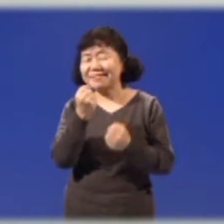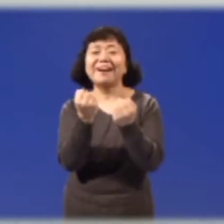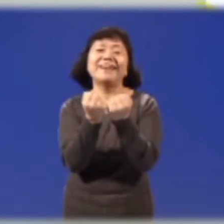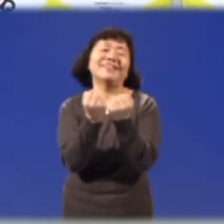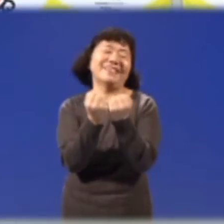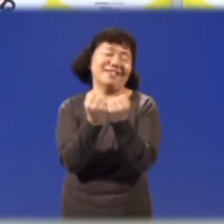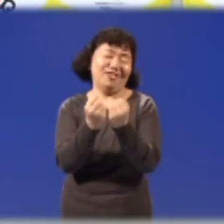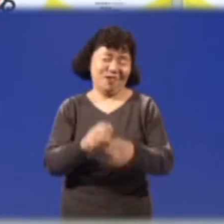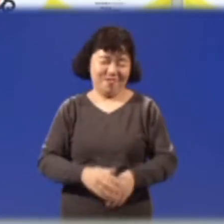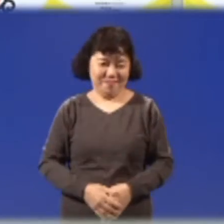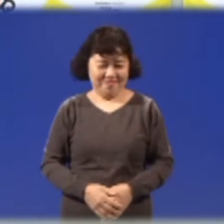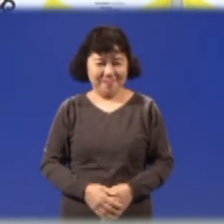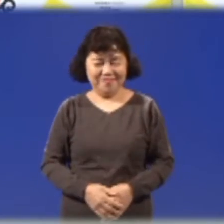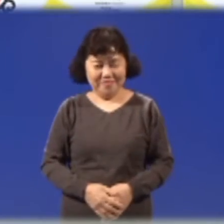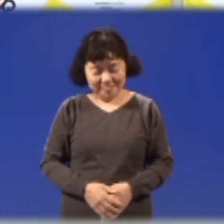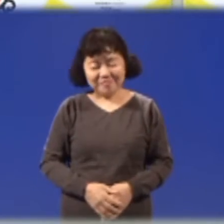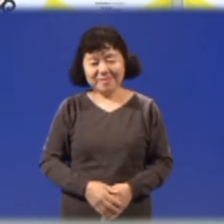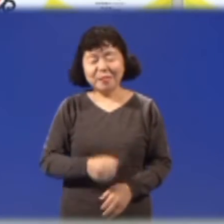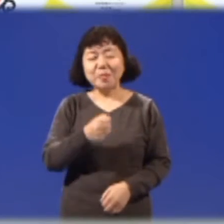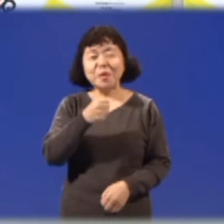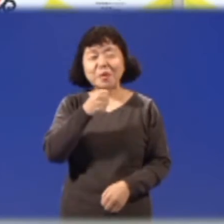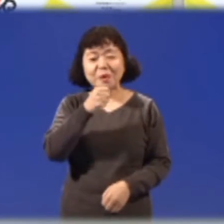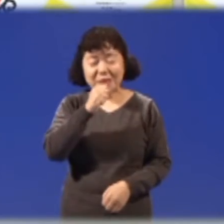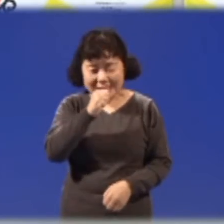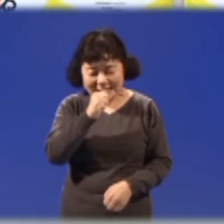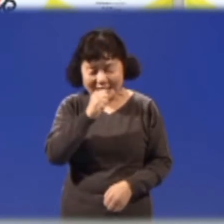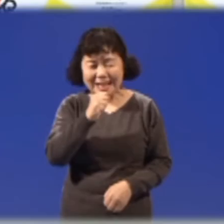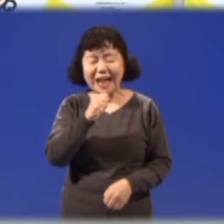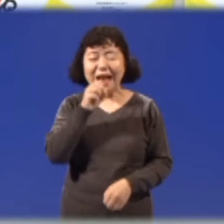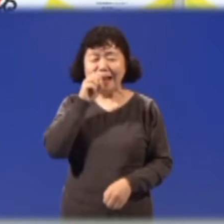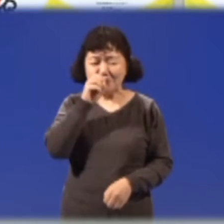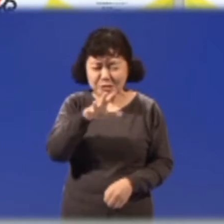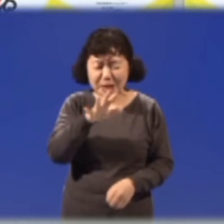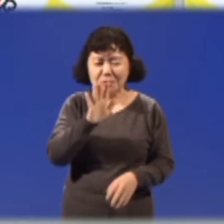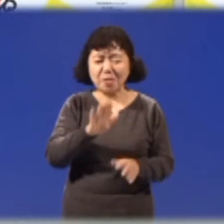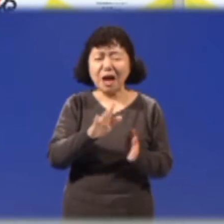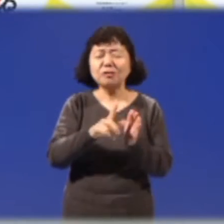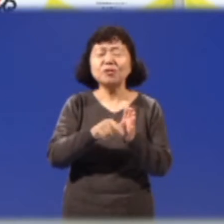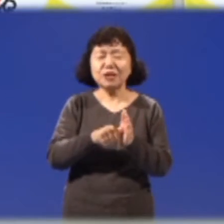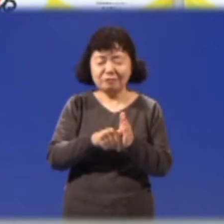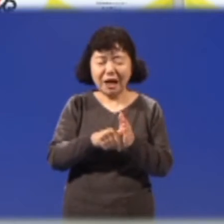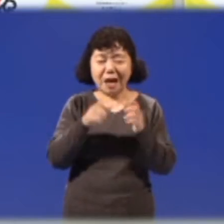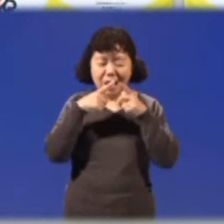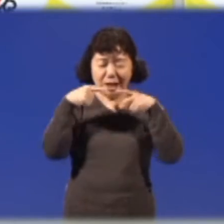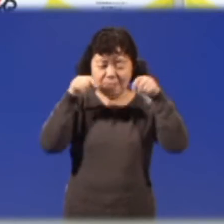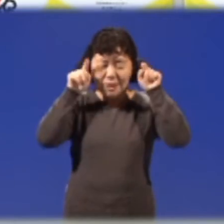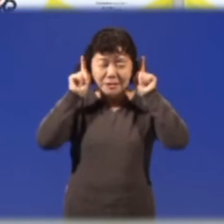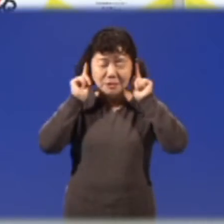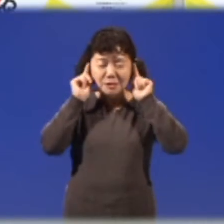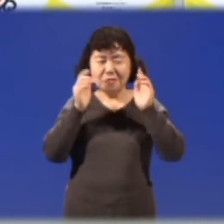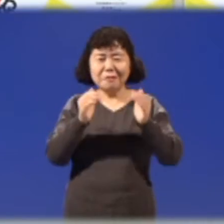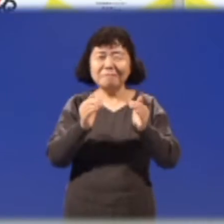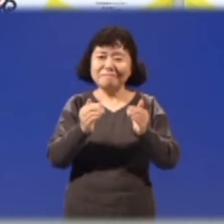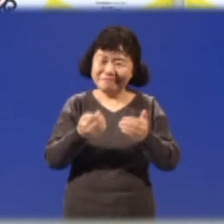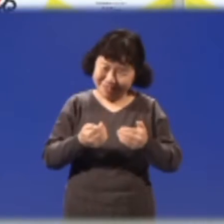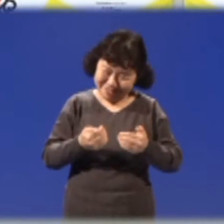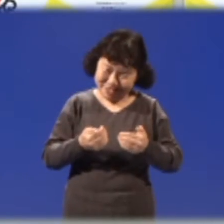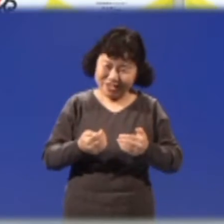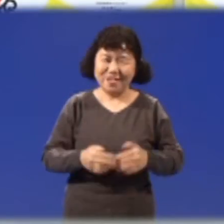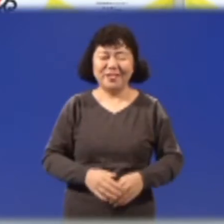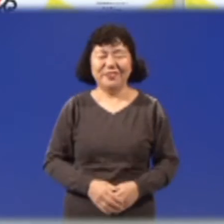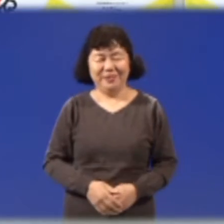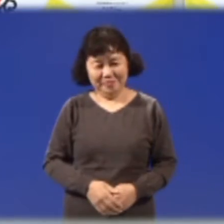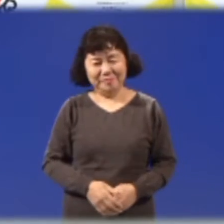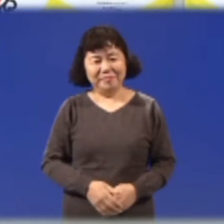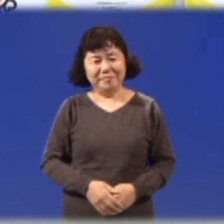も咳やくしゃみなどの症状があるときにはマスクを着用する習慣をつけましょう。マ